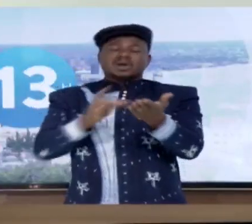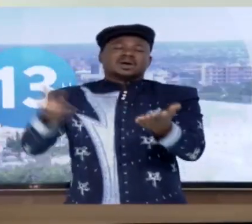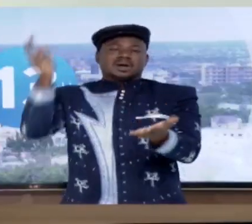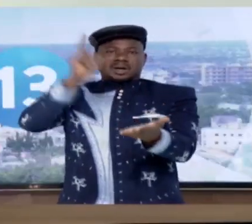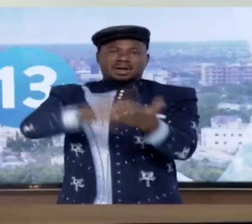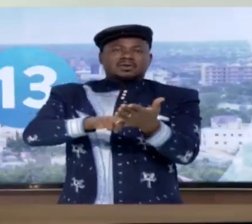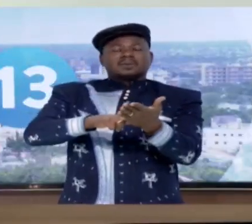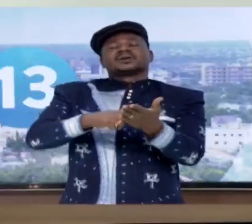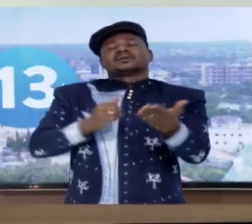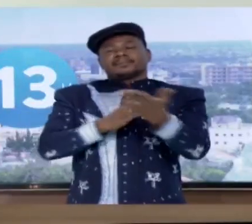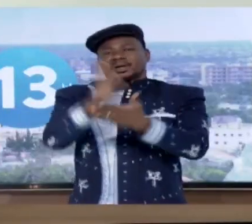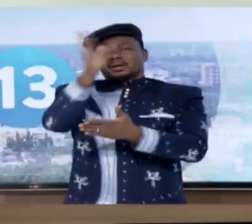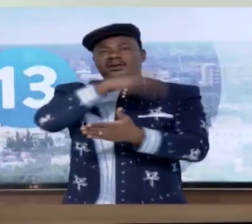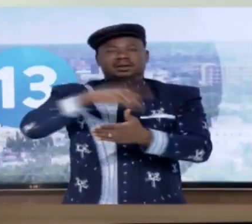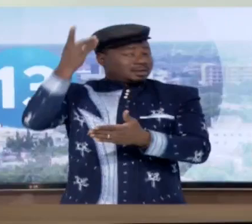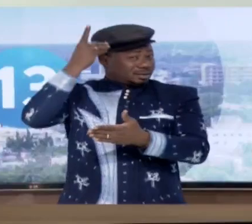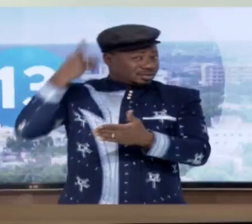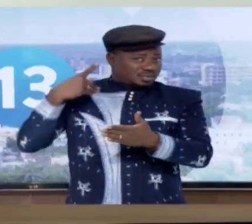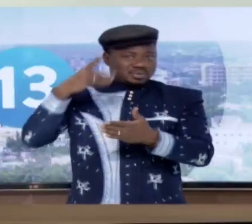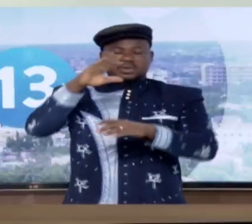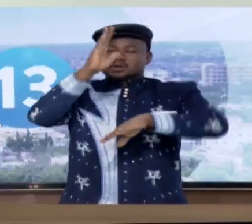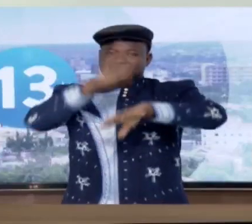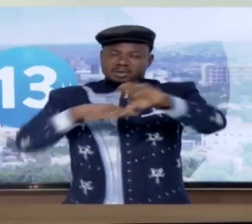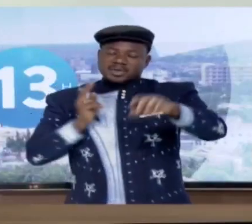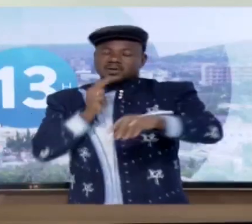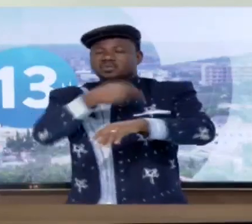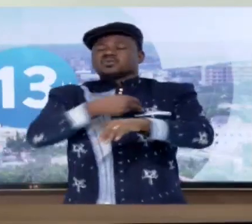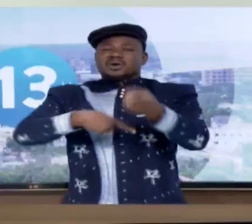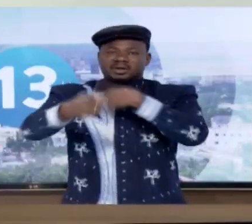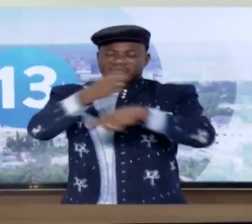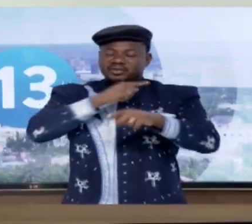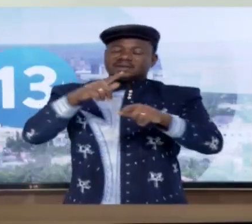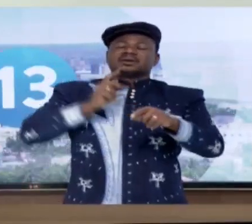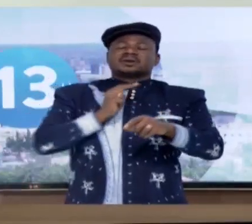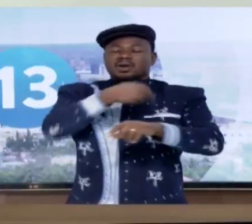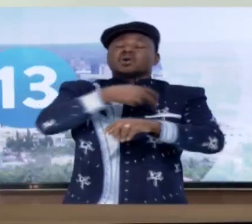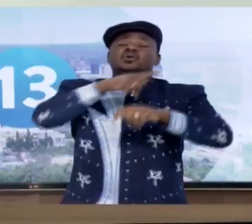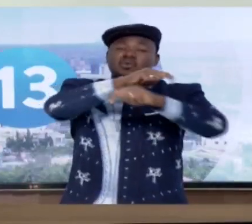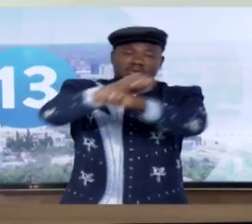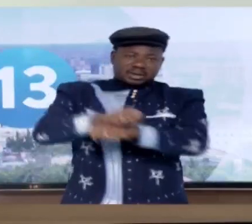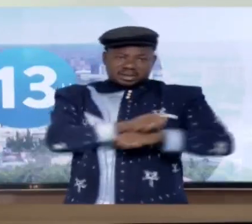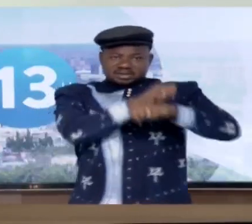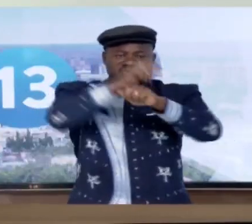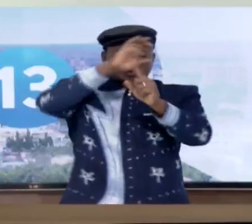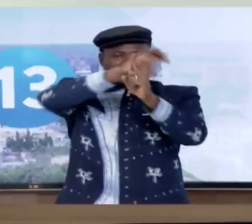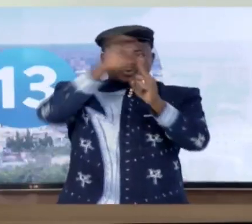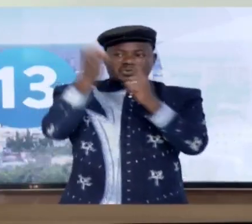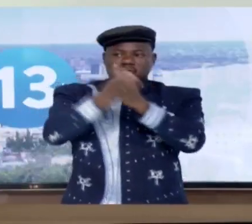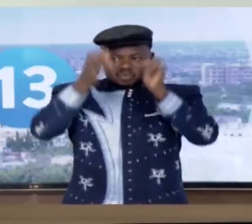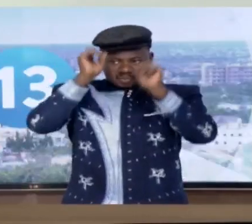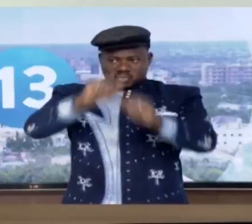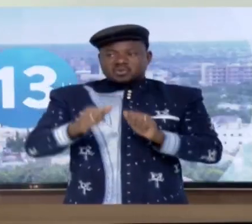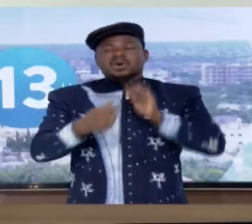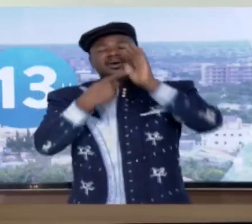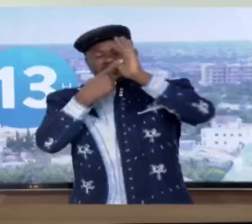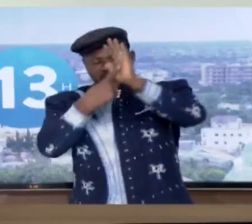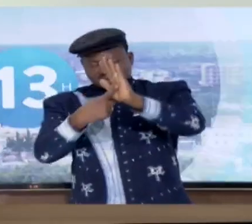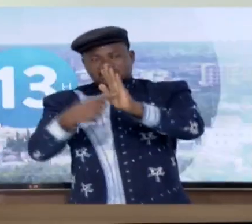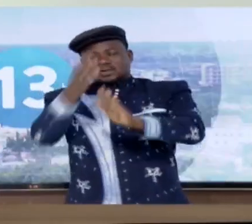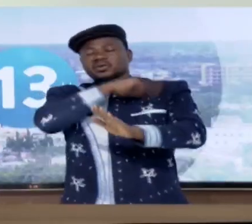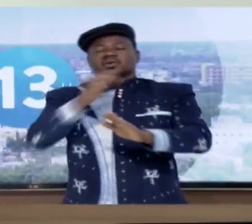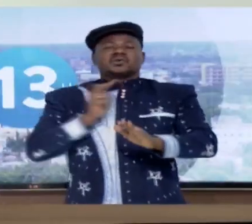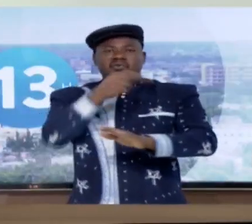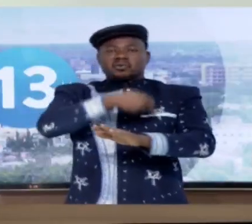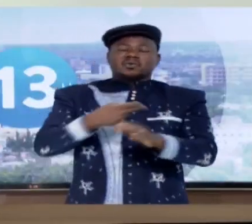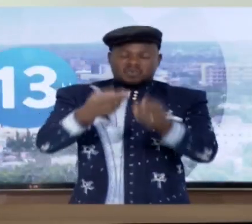Ceci doit nous amener à revenir à nos racines, à nos traditions, à nos cultures, pour pouvoir faire ressurgir ces valeurs de solidarité qui nous